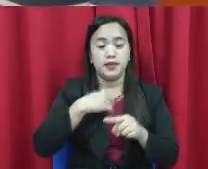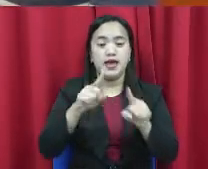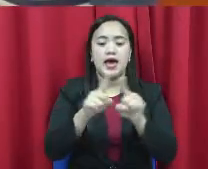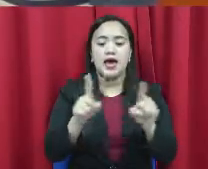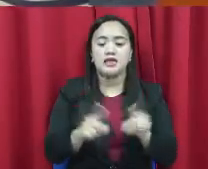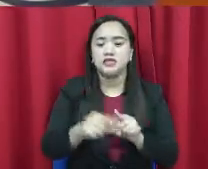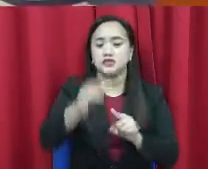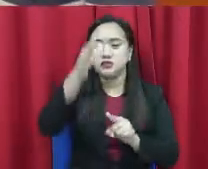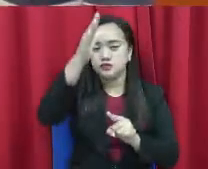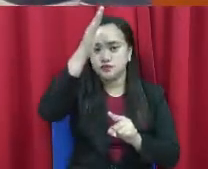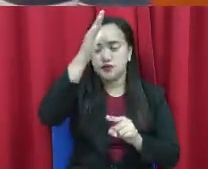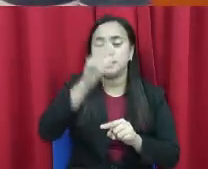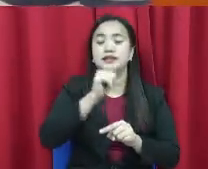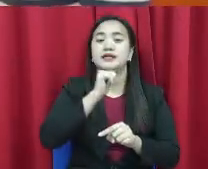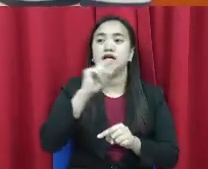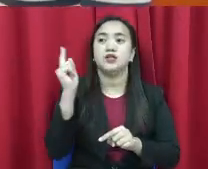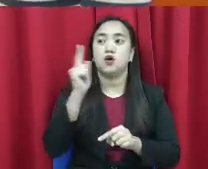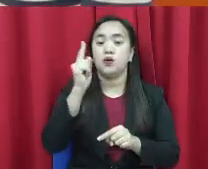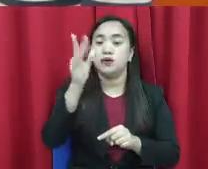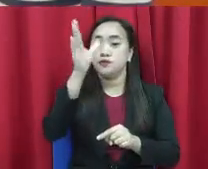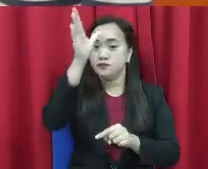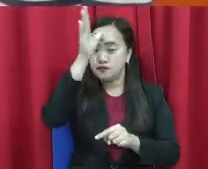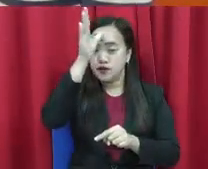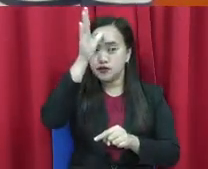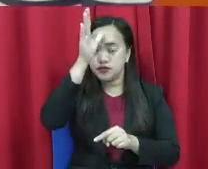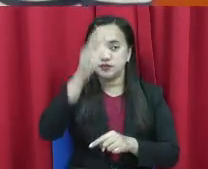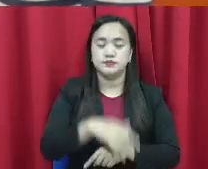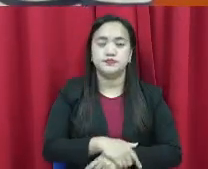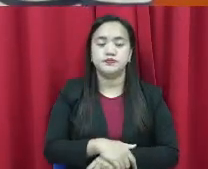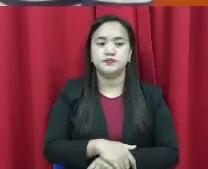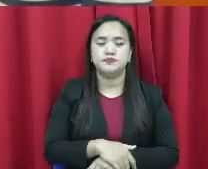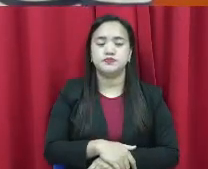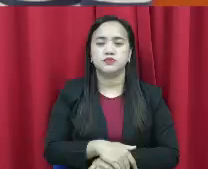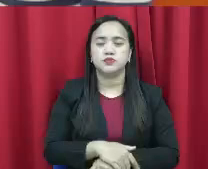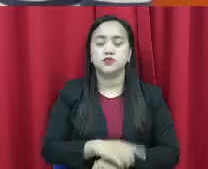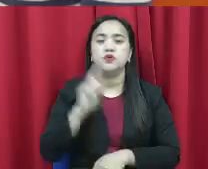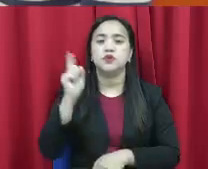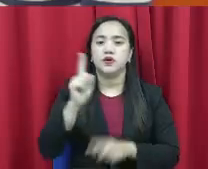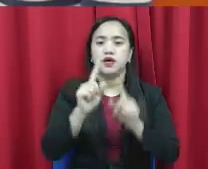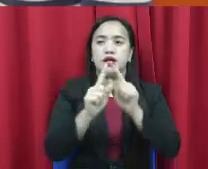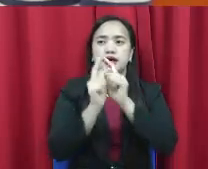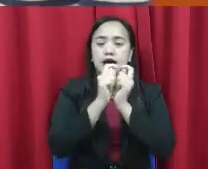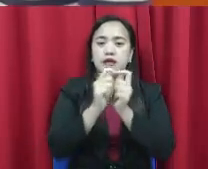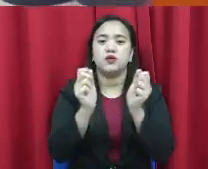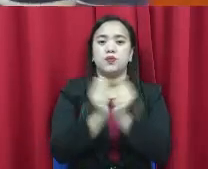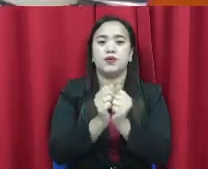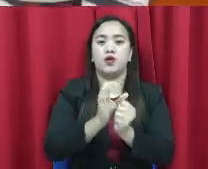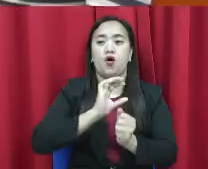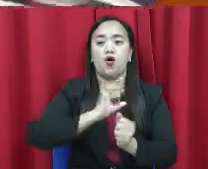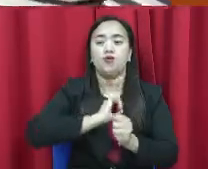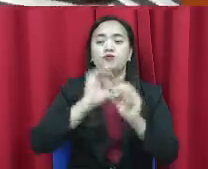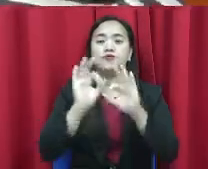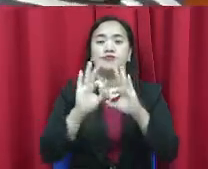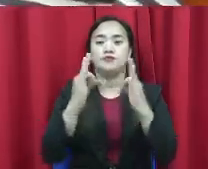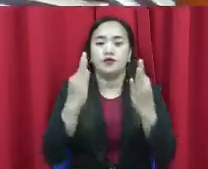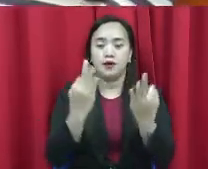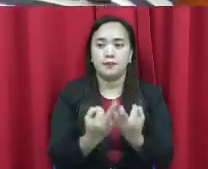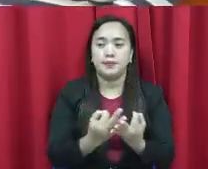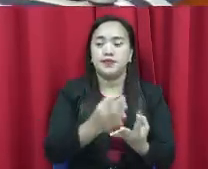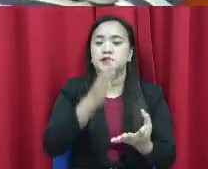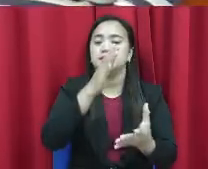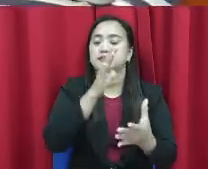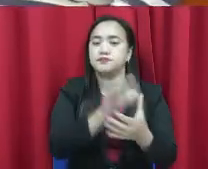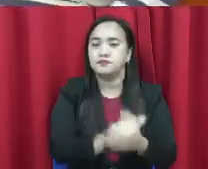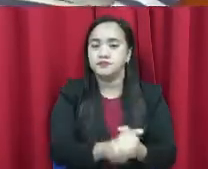at hindi lang siyaay nandoon ako at ang aking sambahayan ang aking tahanan yung aking asawang